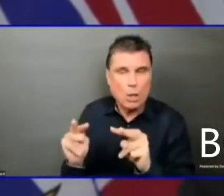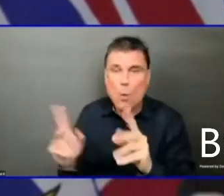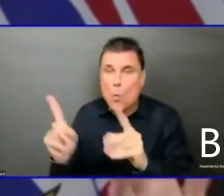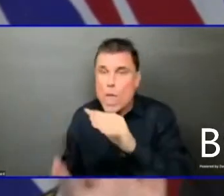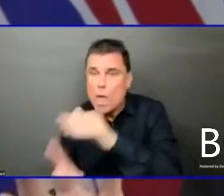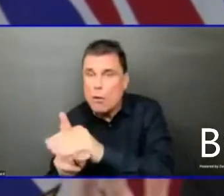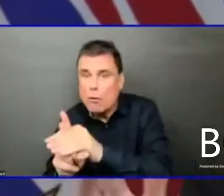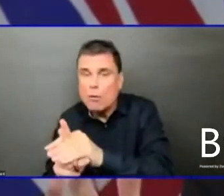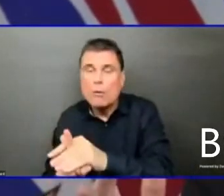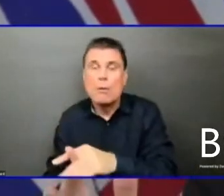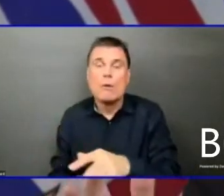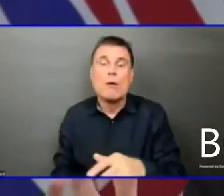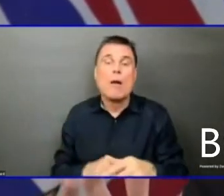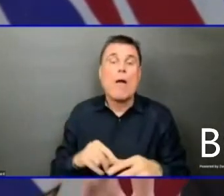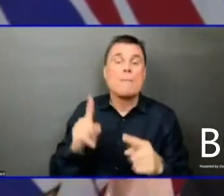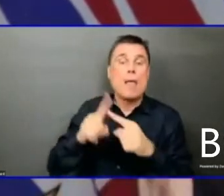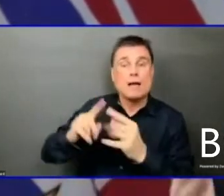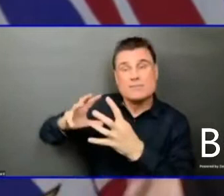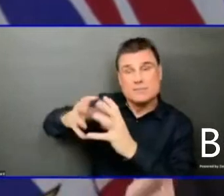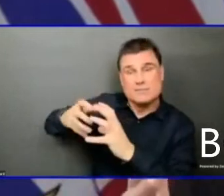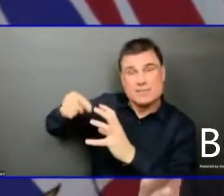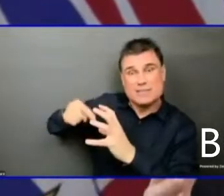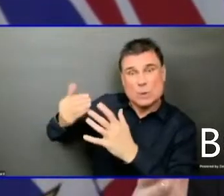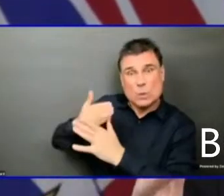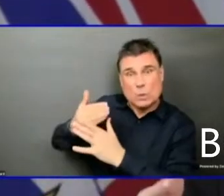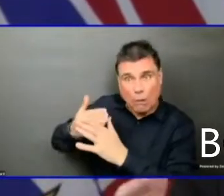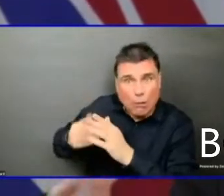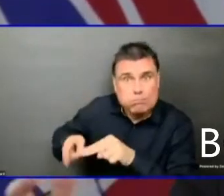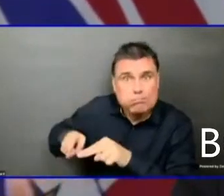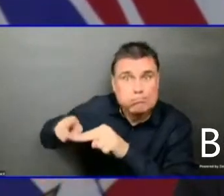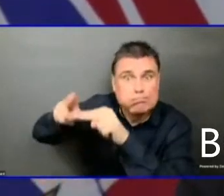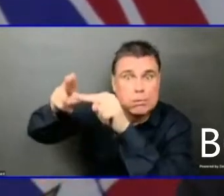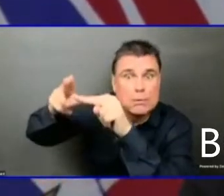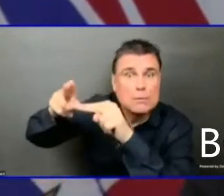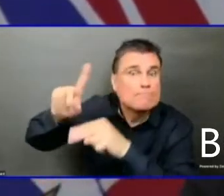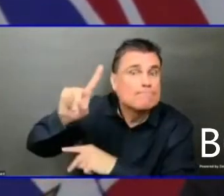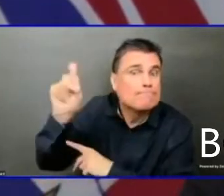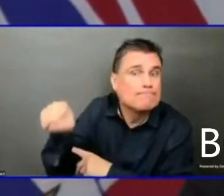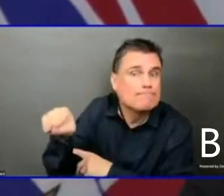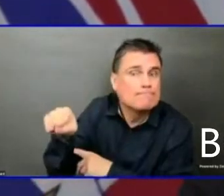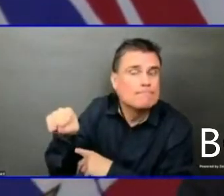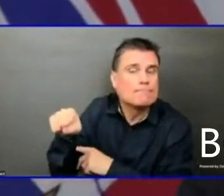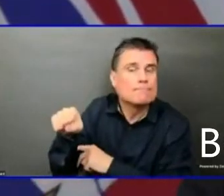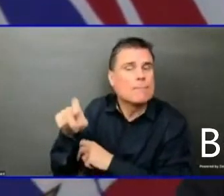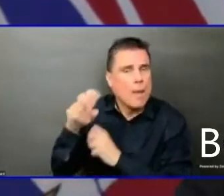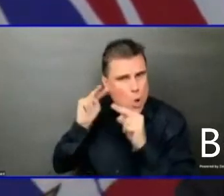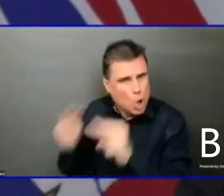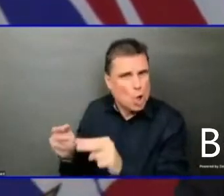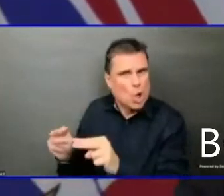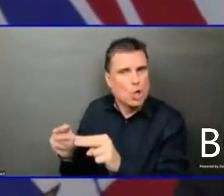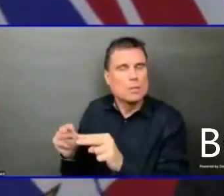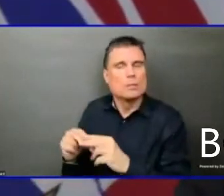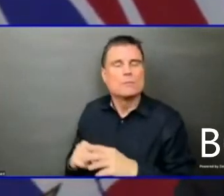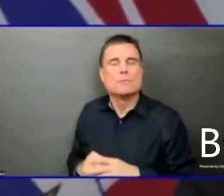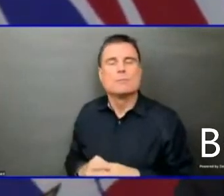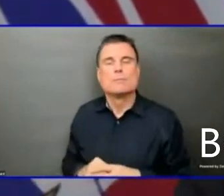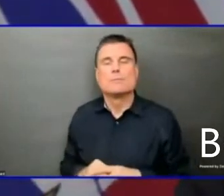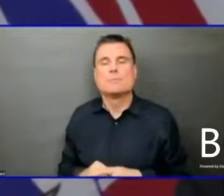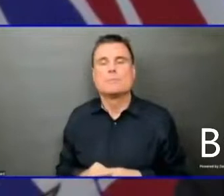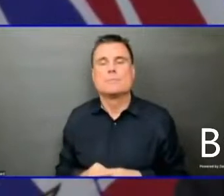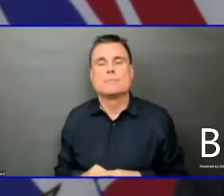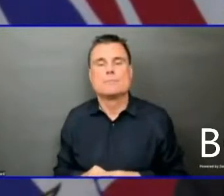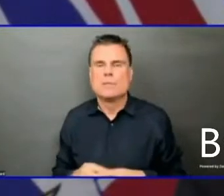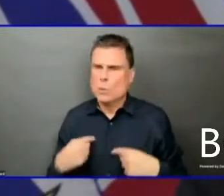况，我们也看到还是变异体在爆发在传播 ，so it is all of the